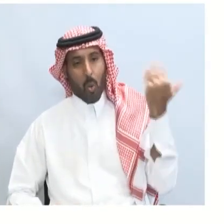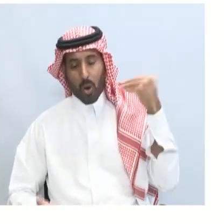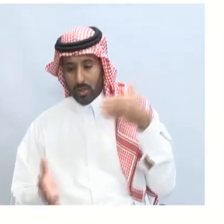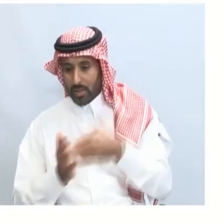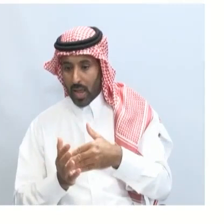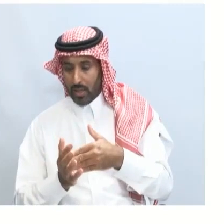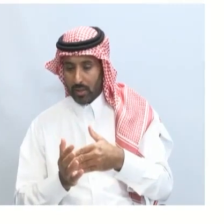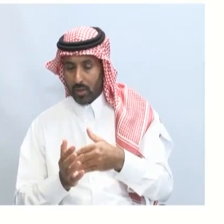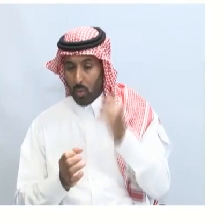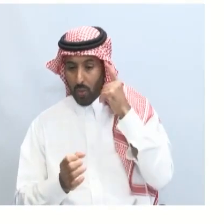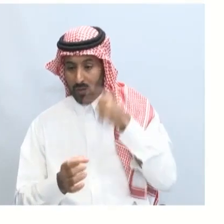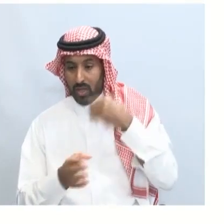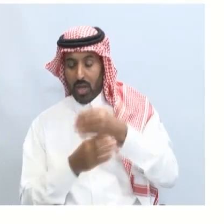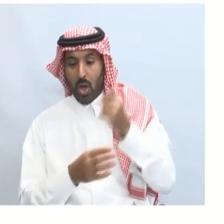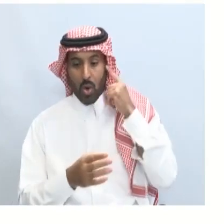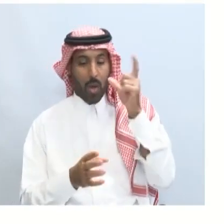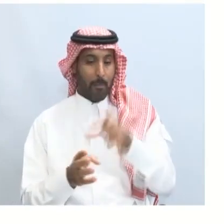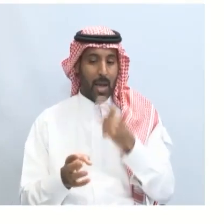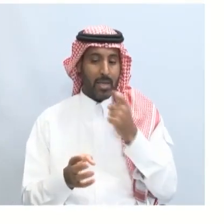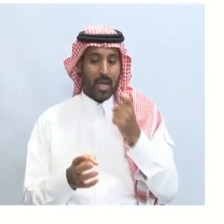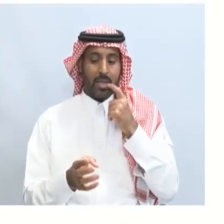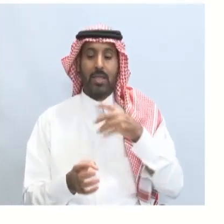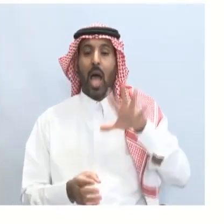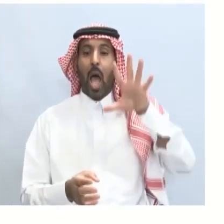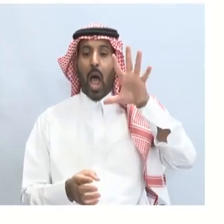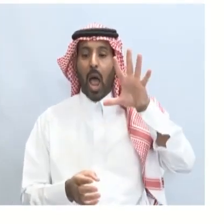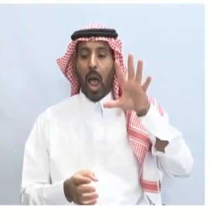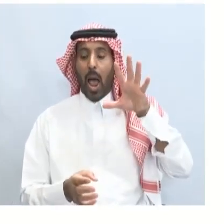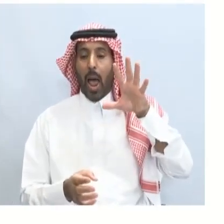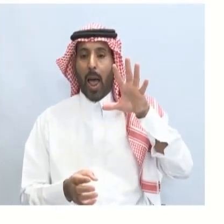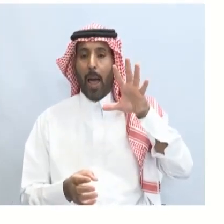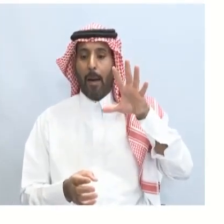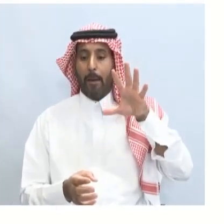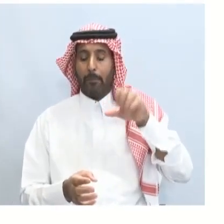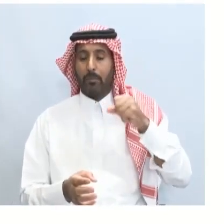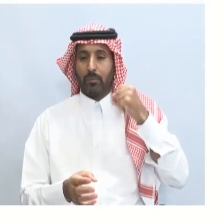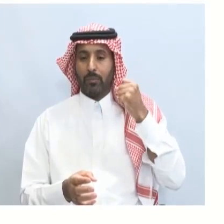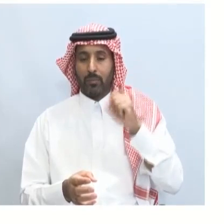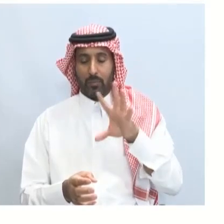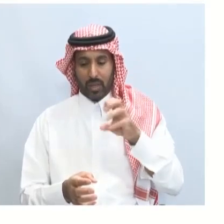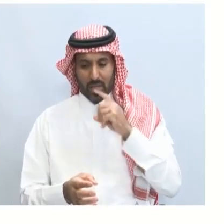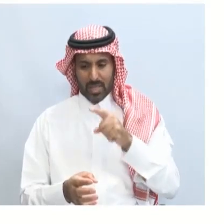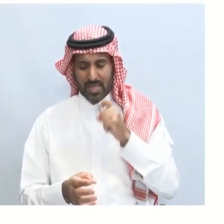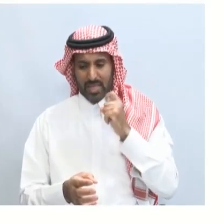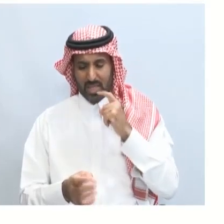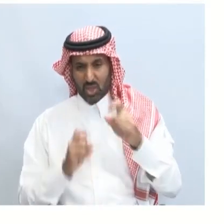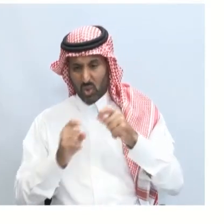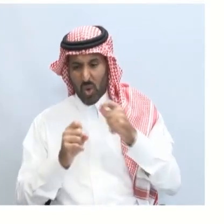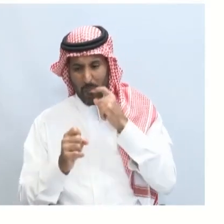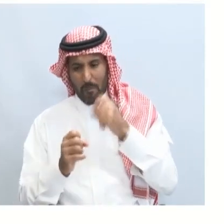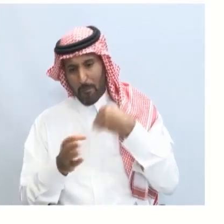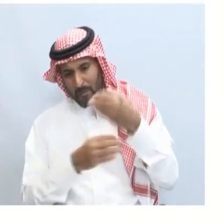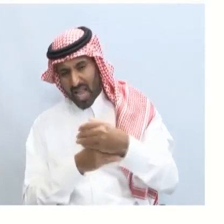ووفقا للعلماء بعد حوالي 500 مليون سنه بعد الانفجار